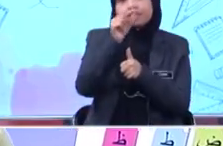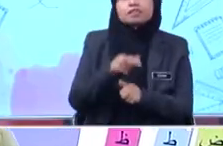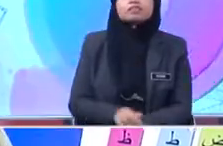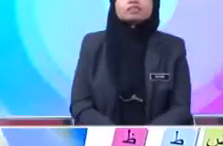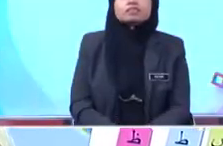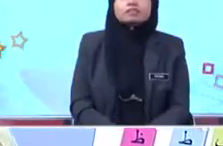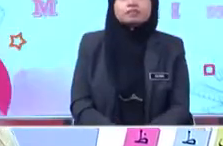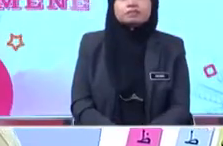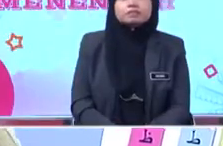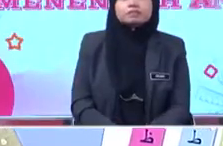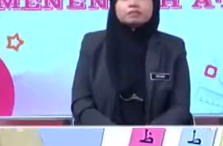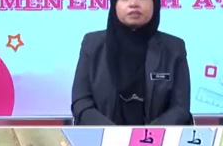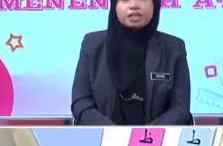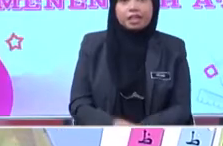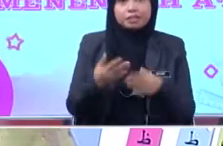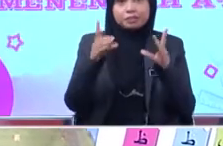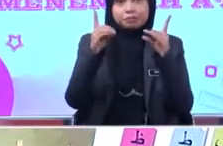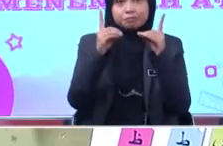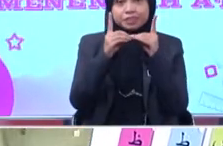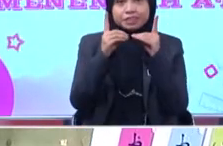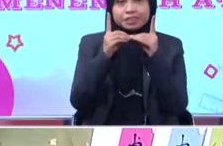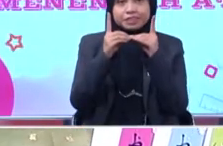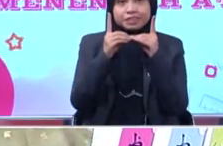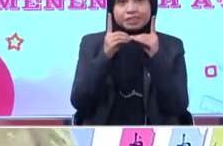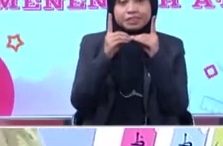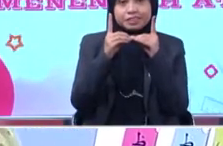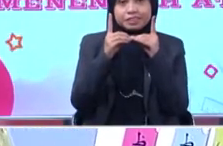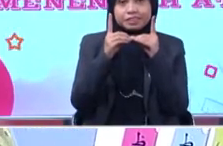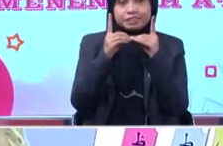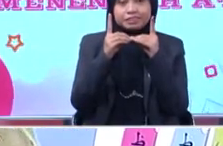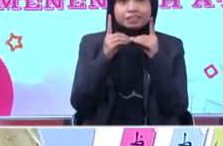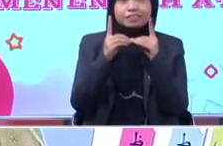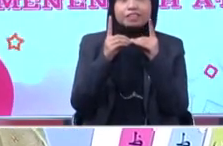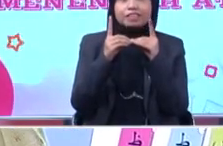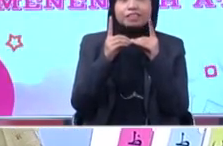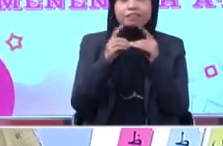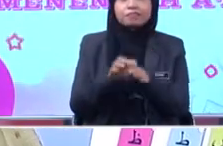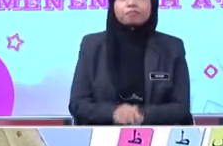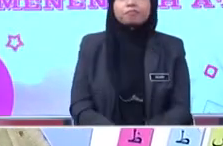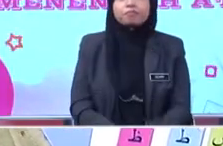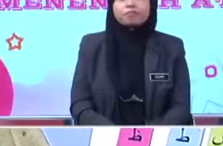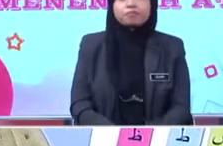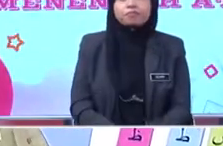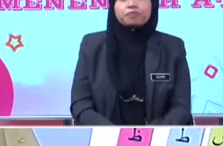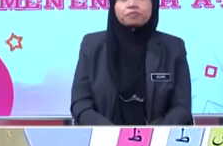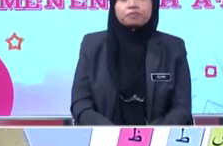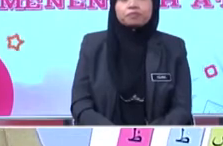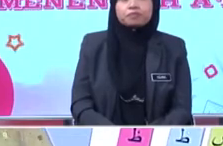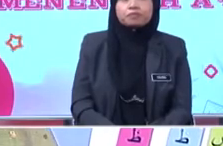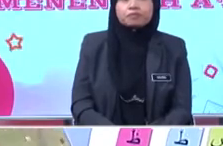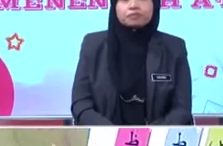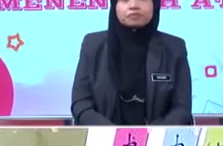Wa Oke sudah jumpa Oke boleh himafis sama watiwama file